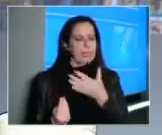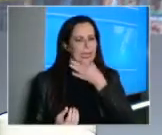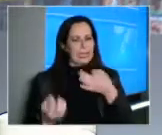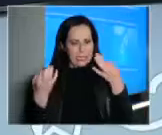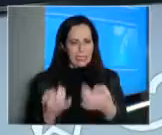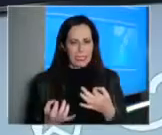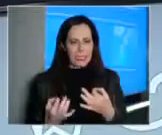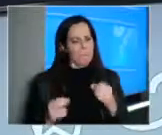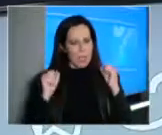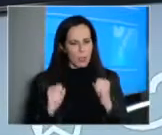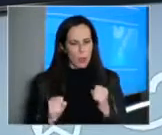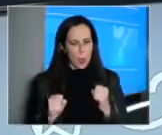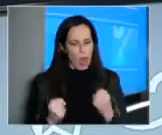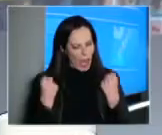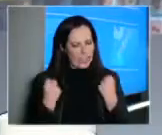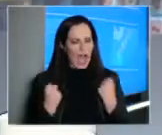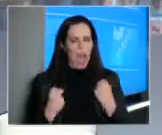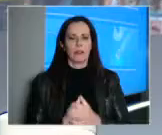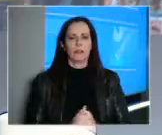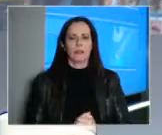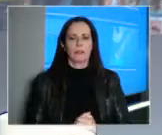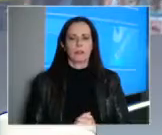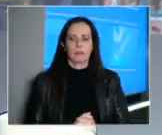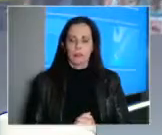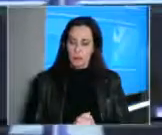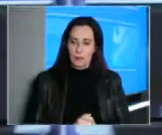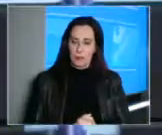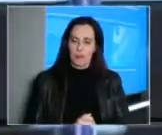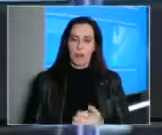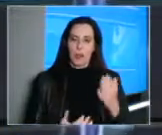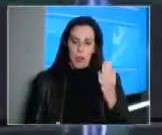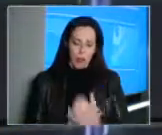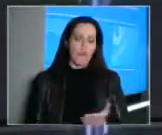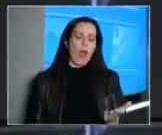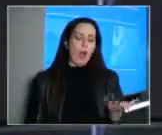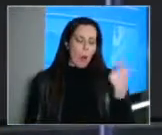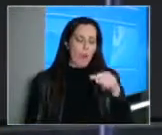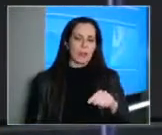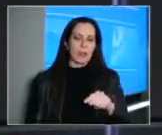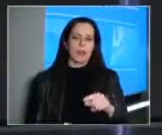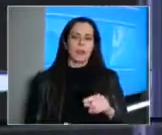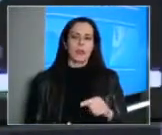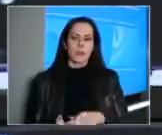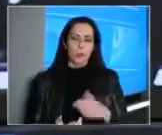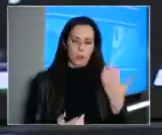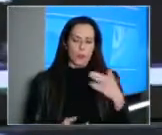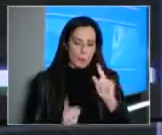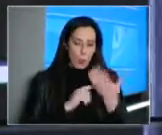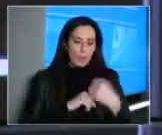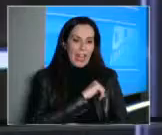רציני, בטוח, חזק. כן. הוא כבר ישב על שולחן עם החותם לפניו, אז במקום וייס פרזידנט הוא כבר